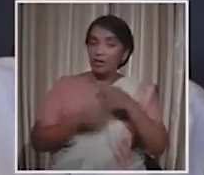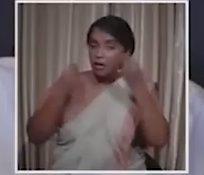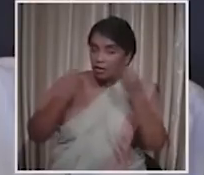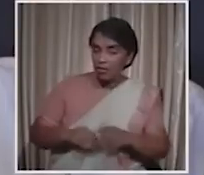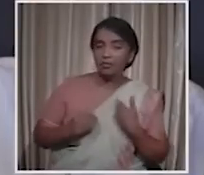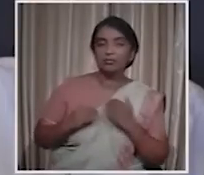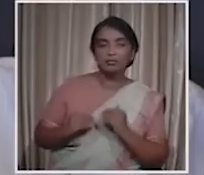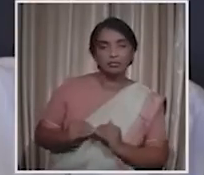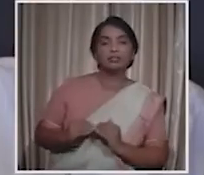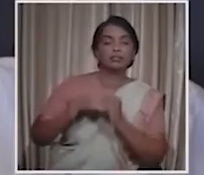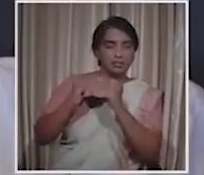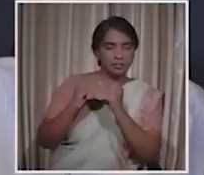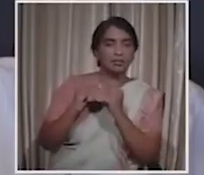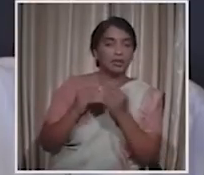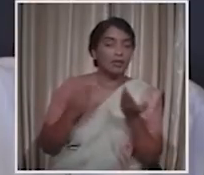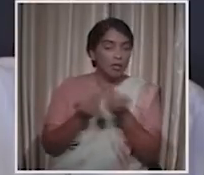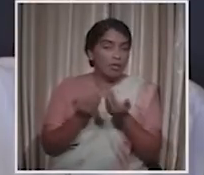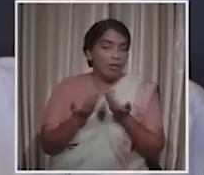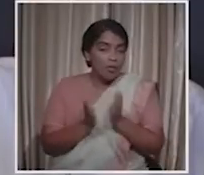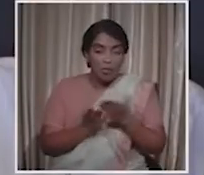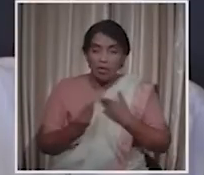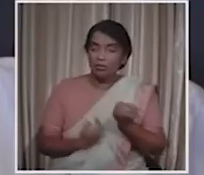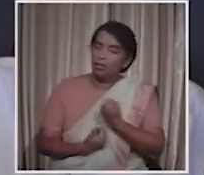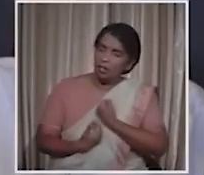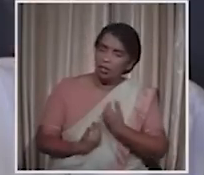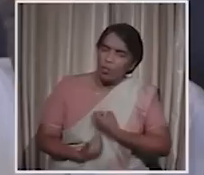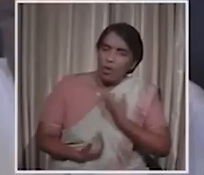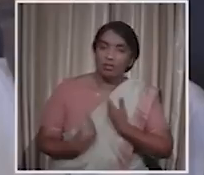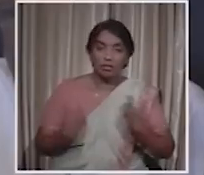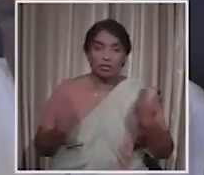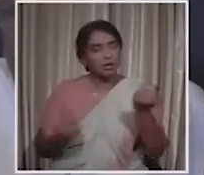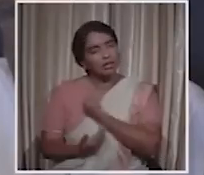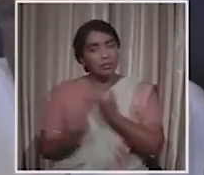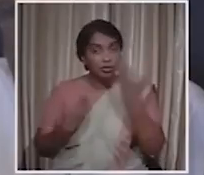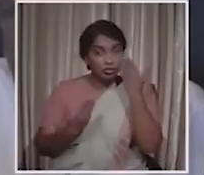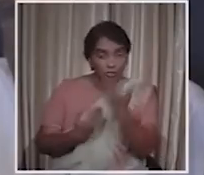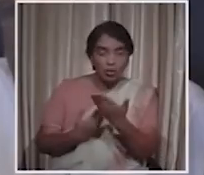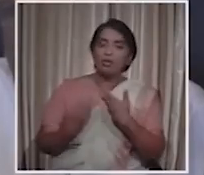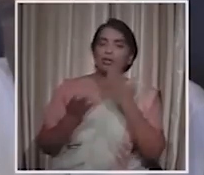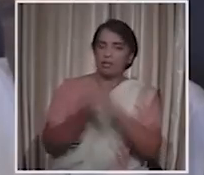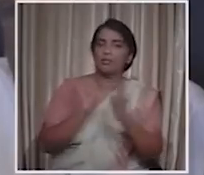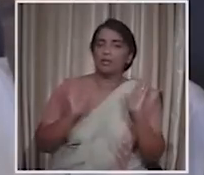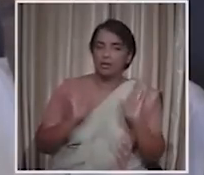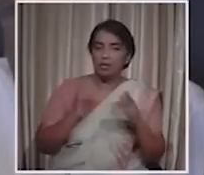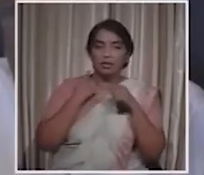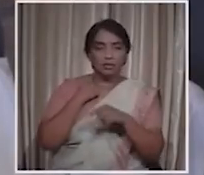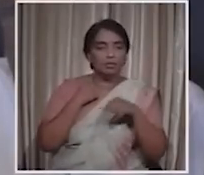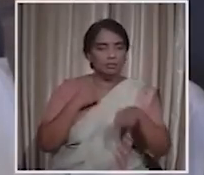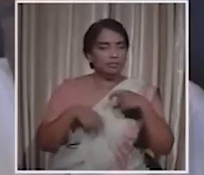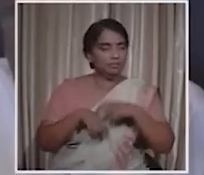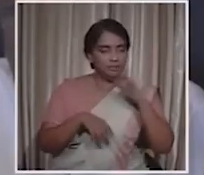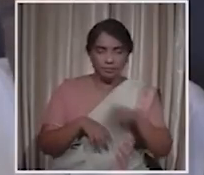තැනින් නැගීමට අප තුළ ඕනෑකමක්, කැපවීමක් ඇති බව ඔවුන්ට දැනුණොත් විතරයි. ඉතින් මේ